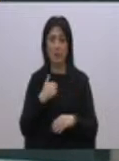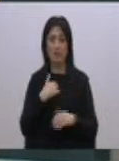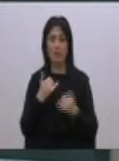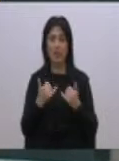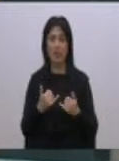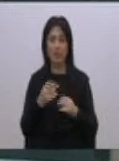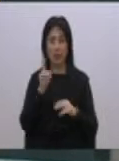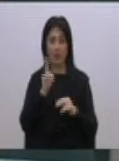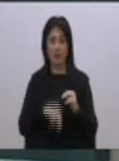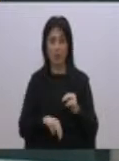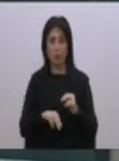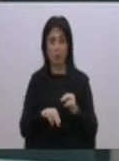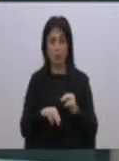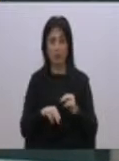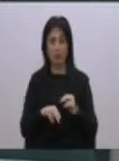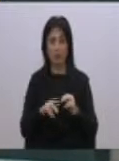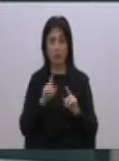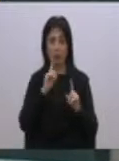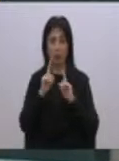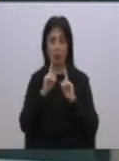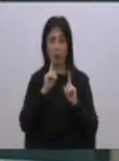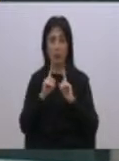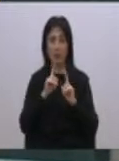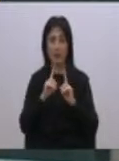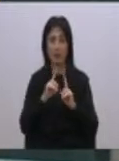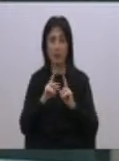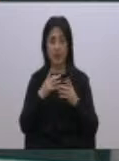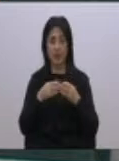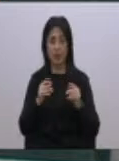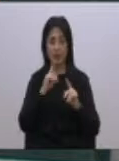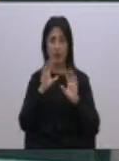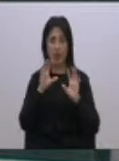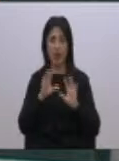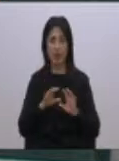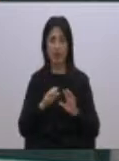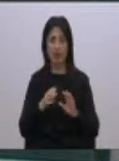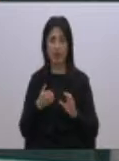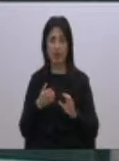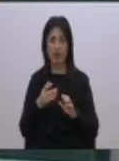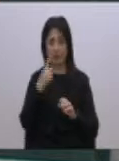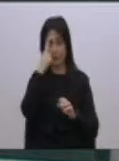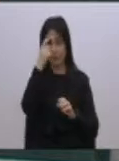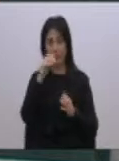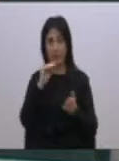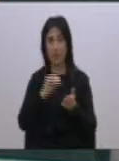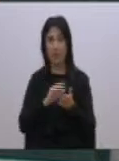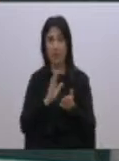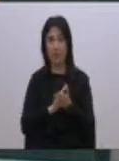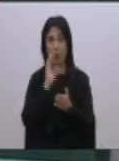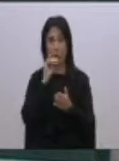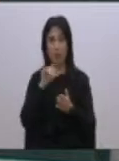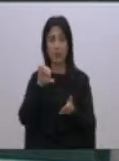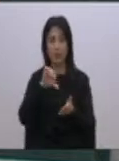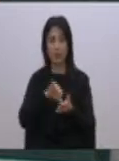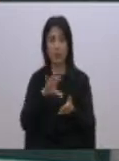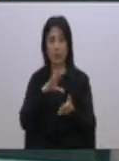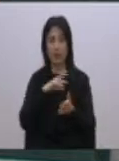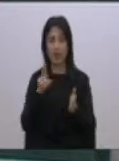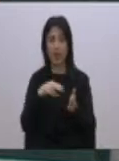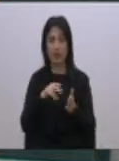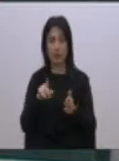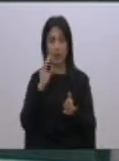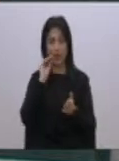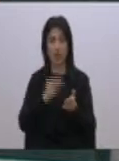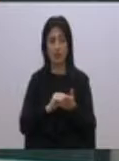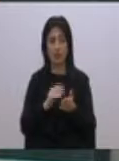interesul asulet, prenumesc Thomas, ca să arăt postul Afganistan, ca să nu cunosc tarix, odată să sunați al modului în care sunt angajați, dar în tarix